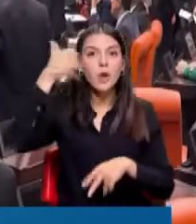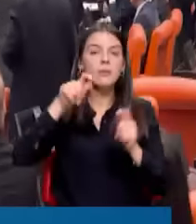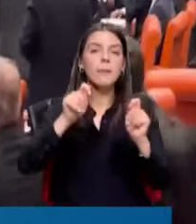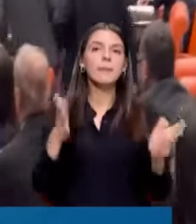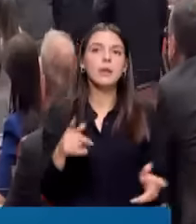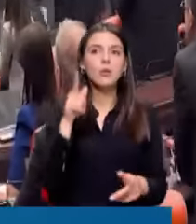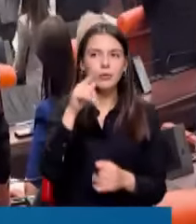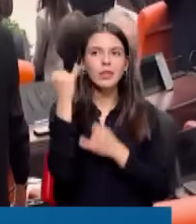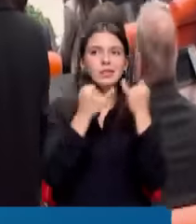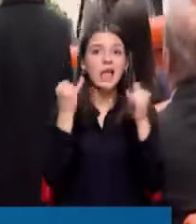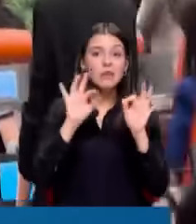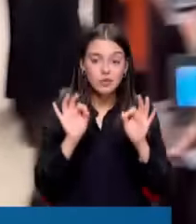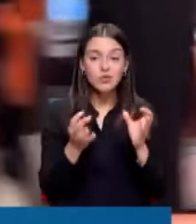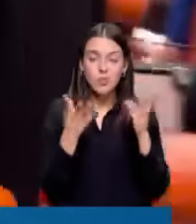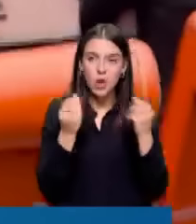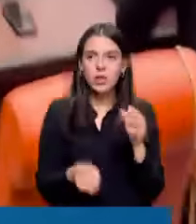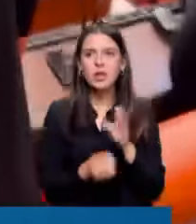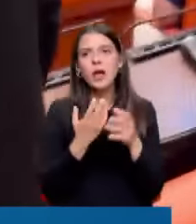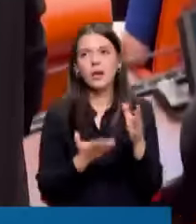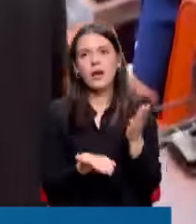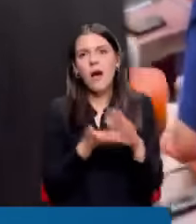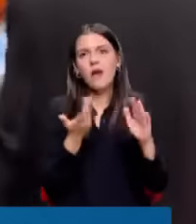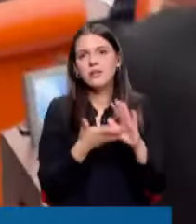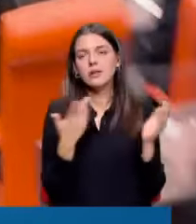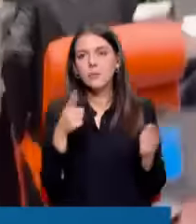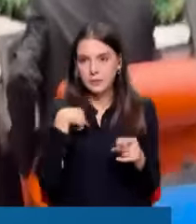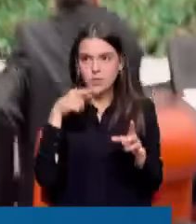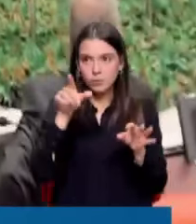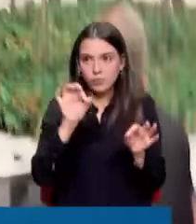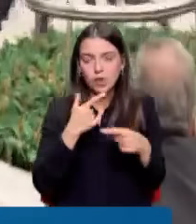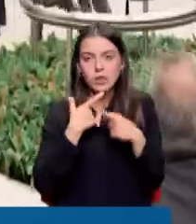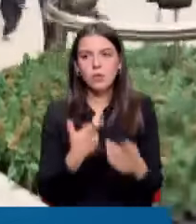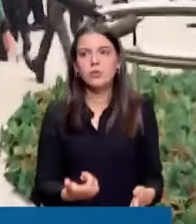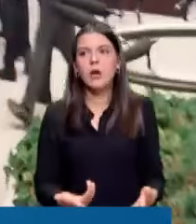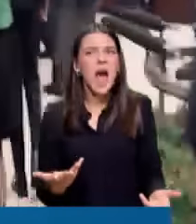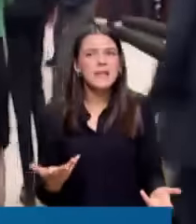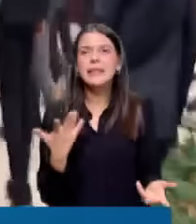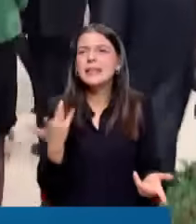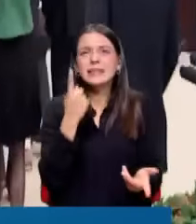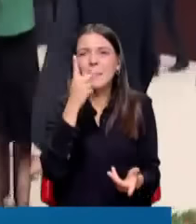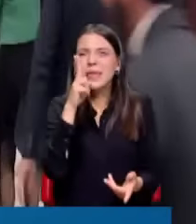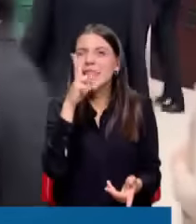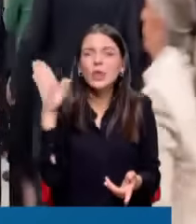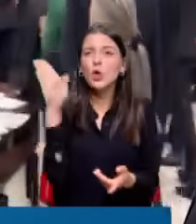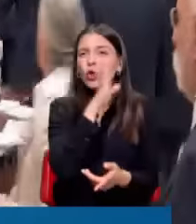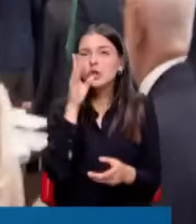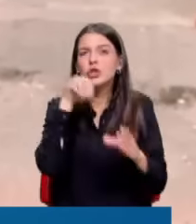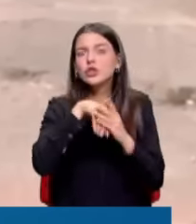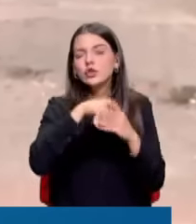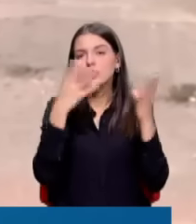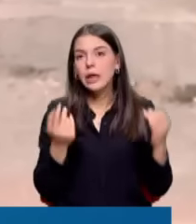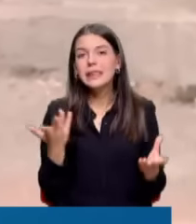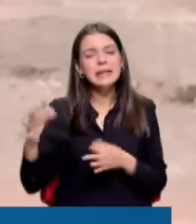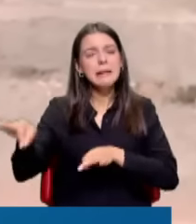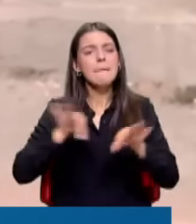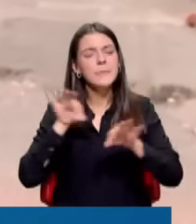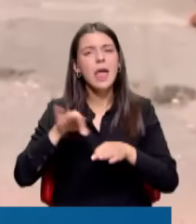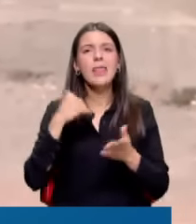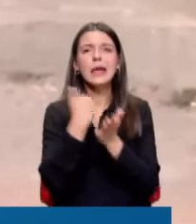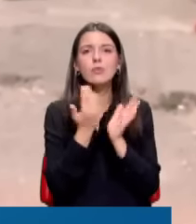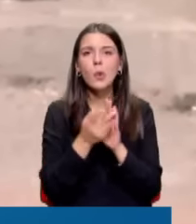olan durum ortadan kalktı. Zaten bunu söylüyorduk. Ve aslında nasıl bir ikiyüzlülük içerisinde olduklarını, nasıl bir planlı,